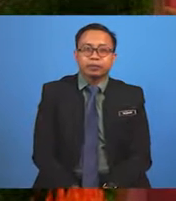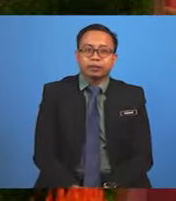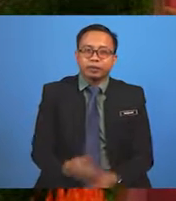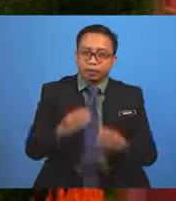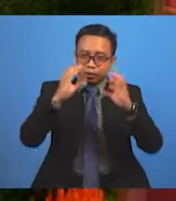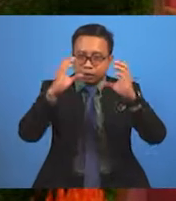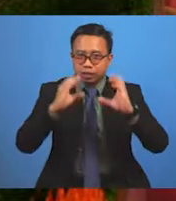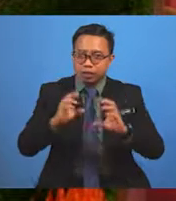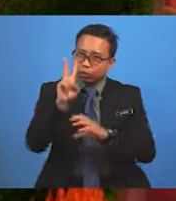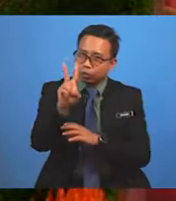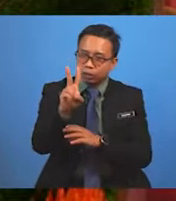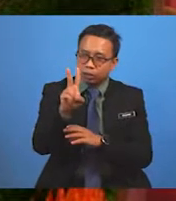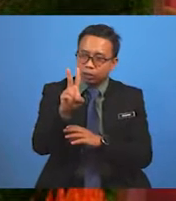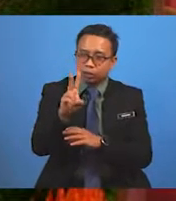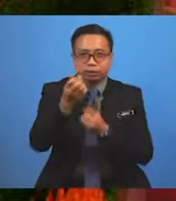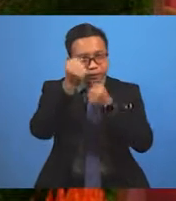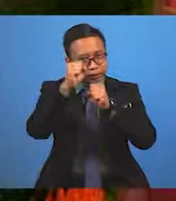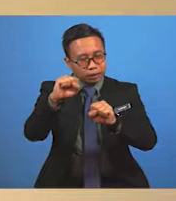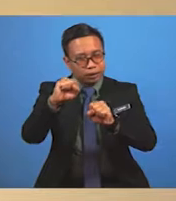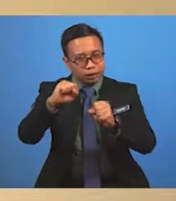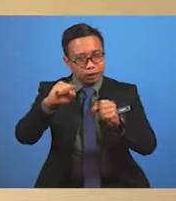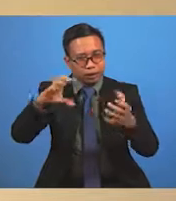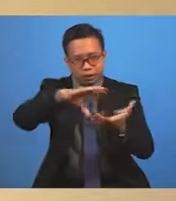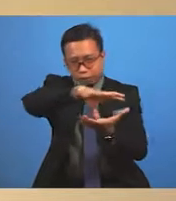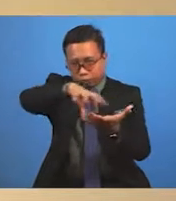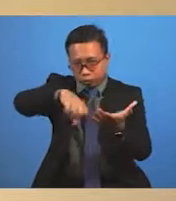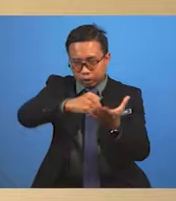Langkah kedua ialah penyediaan campuran.